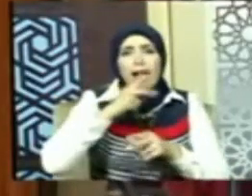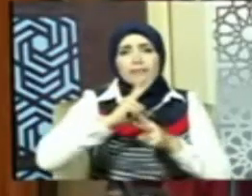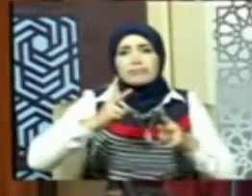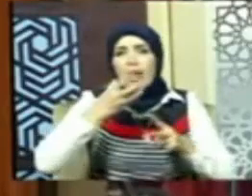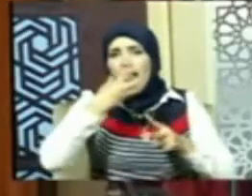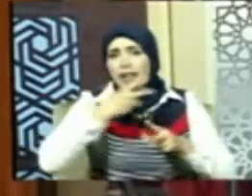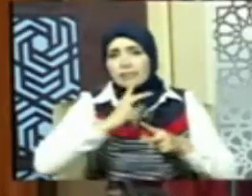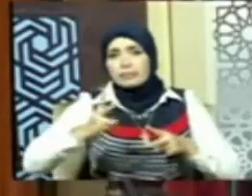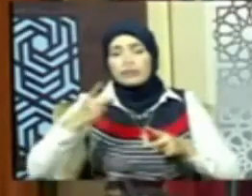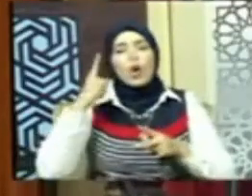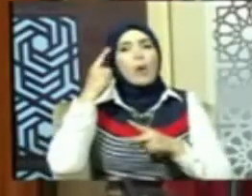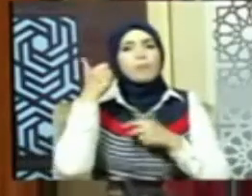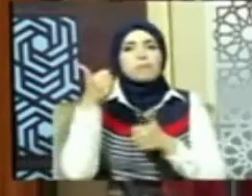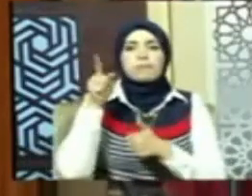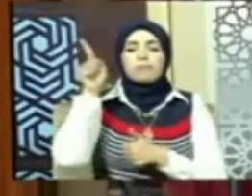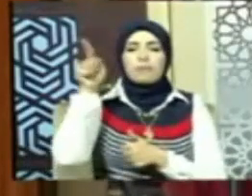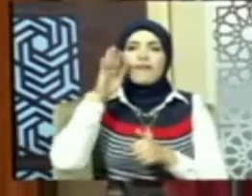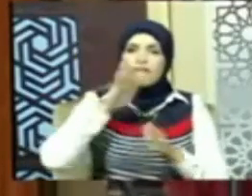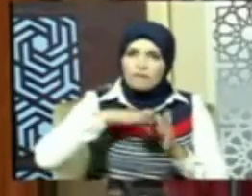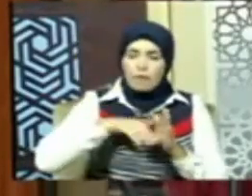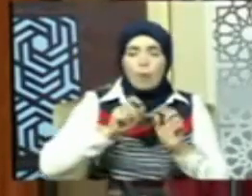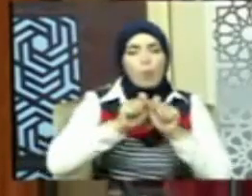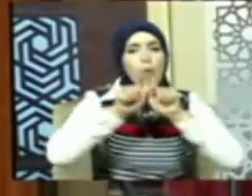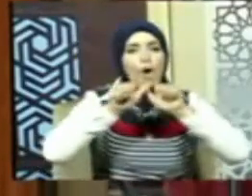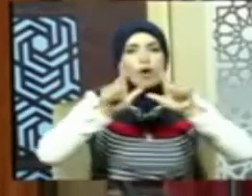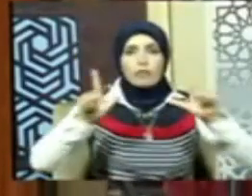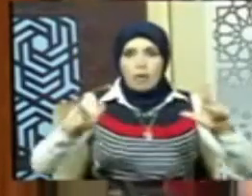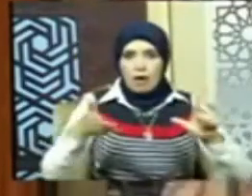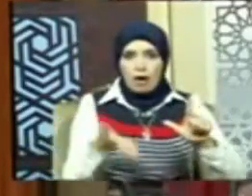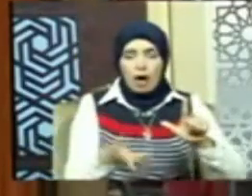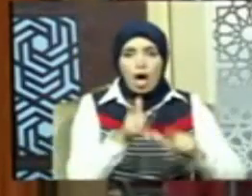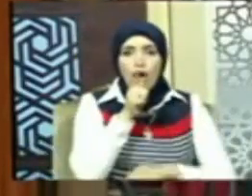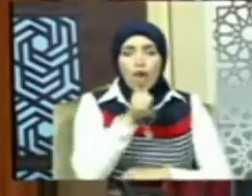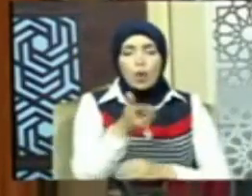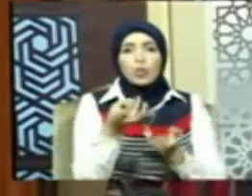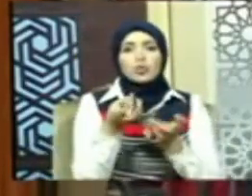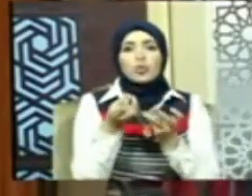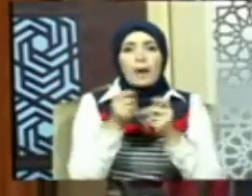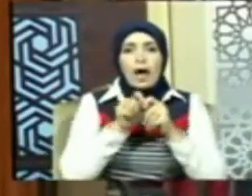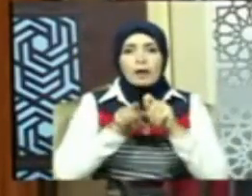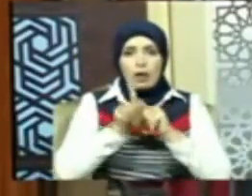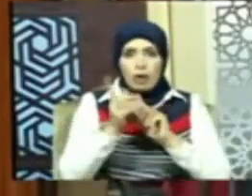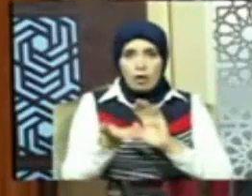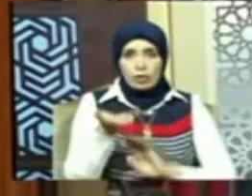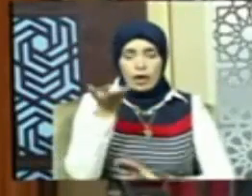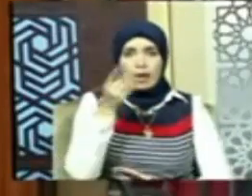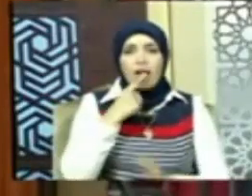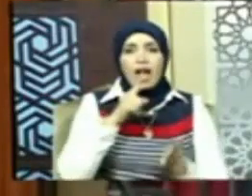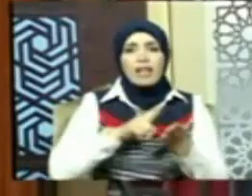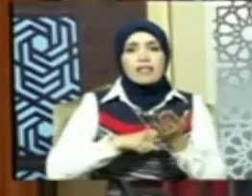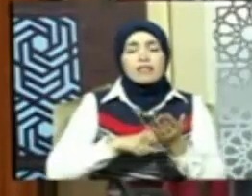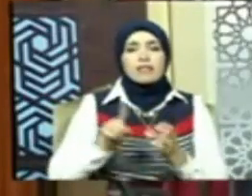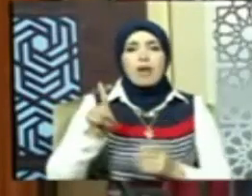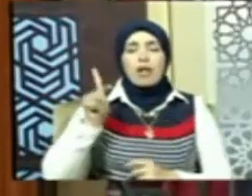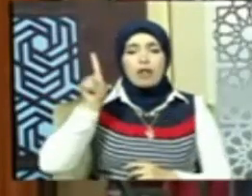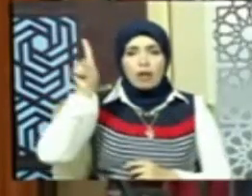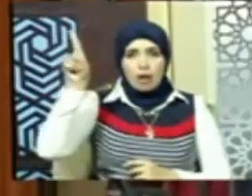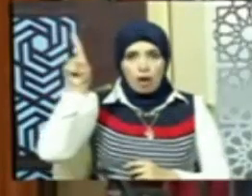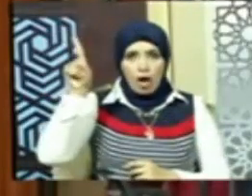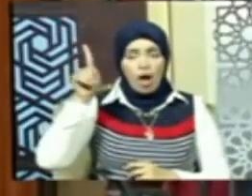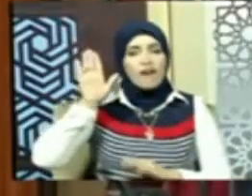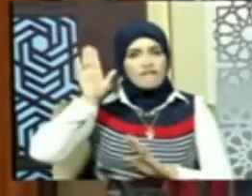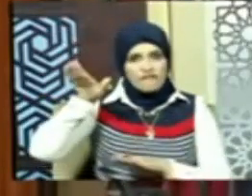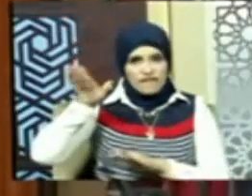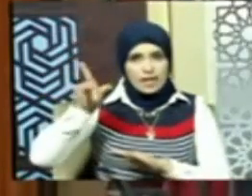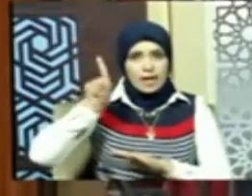يابس إلا في كتاب مبين. ويقول سبحانه: إن الله عنده